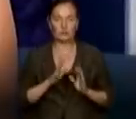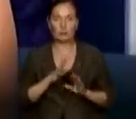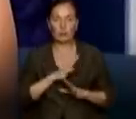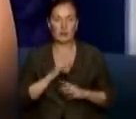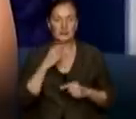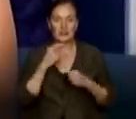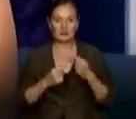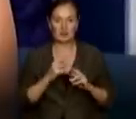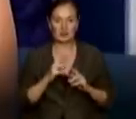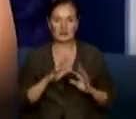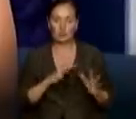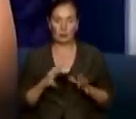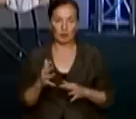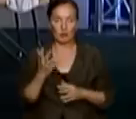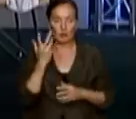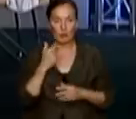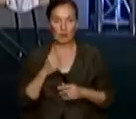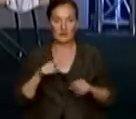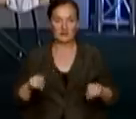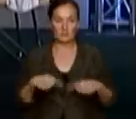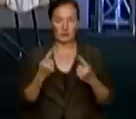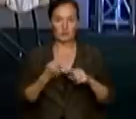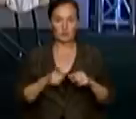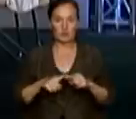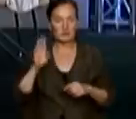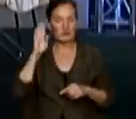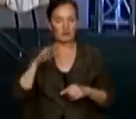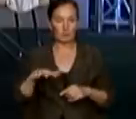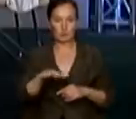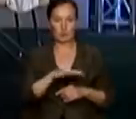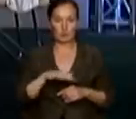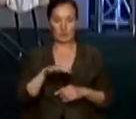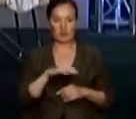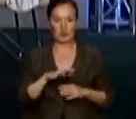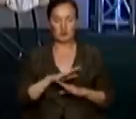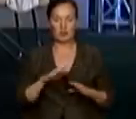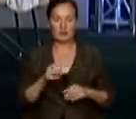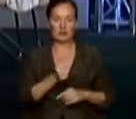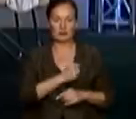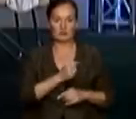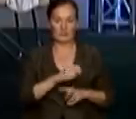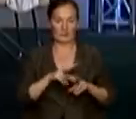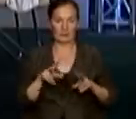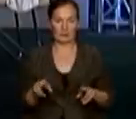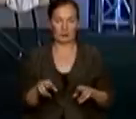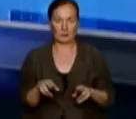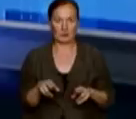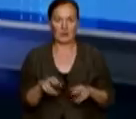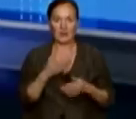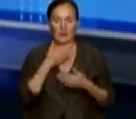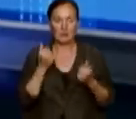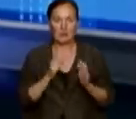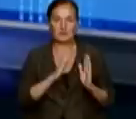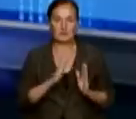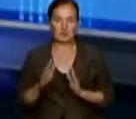Але просто, що вона не б'ється як серце з року в рік в одному тому самому ритмі. Нема систематичного виділення коштів. А так,